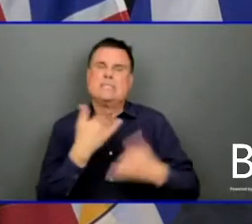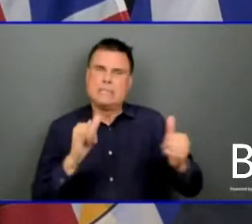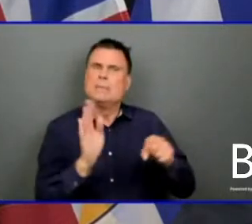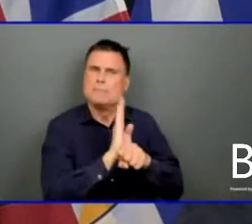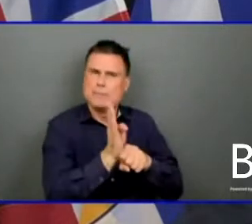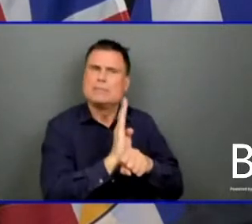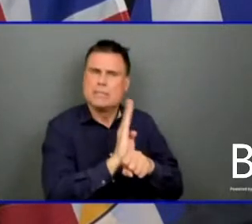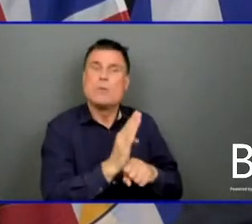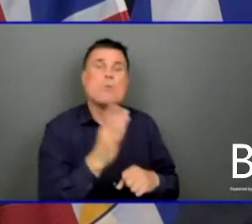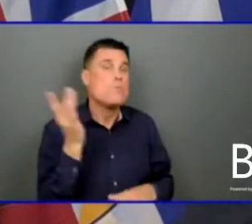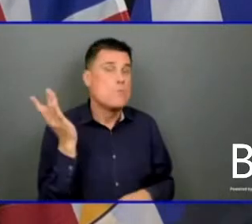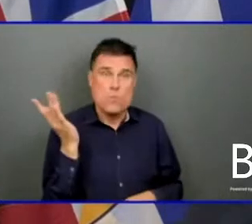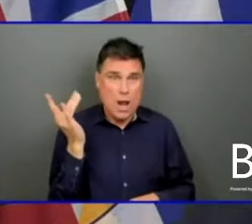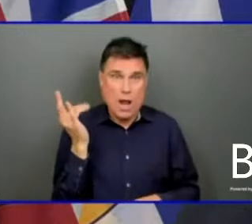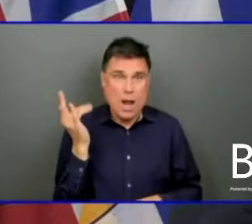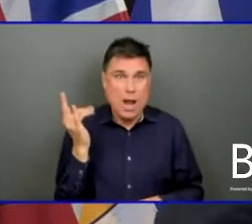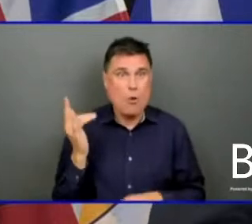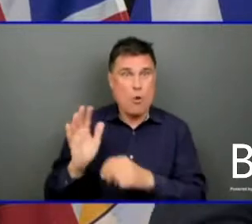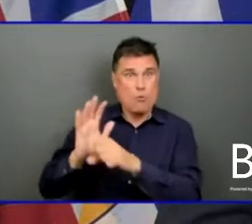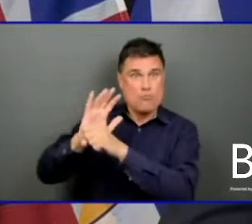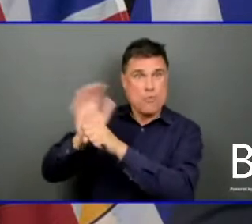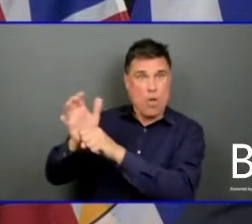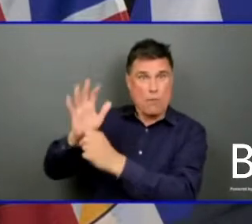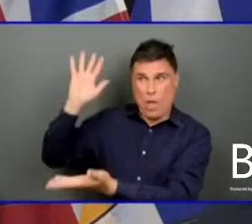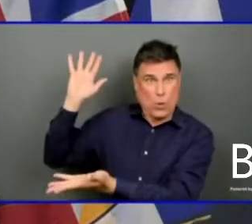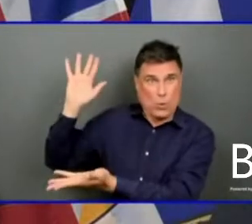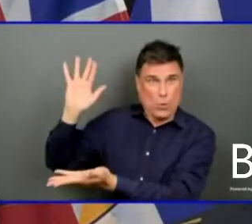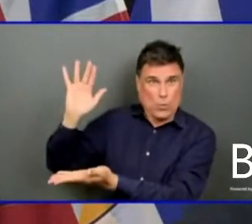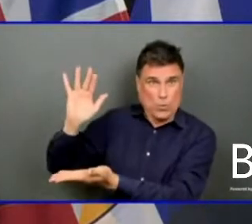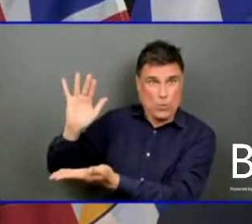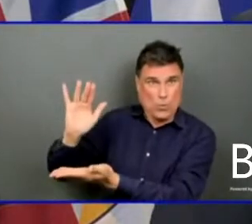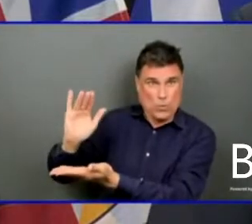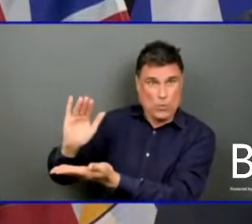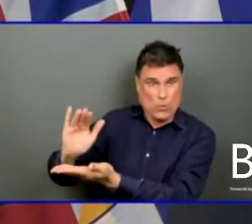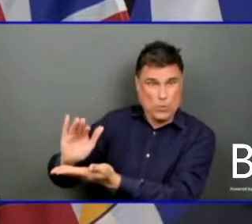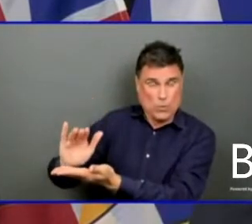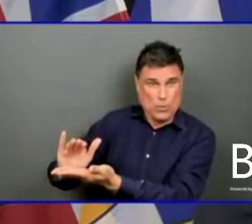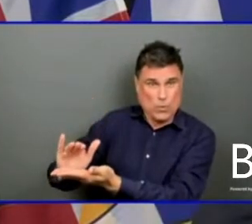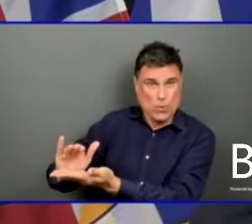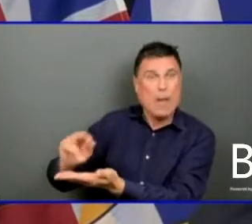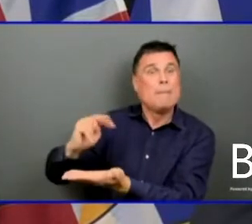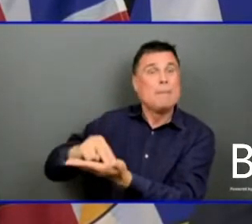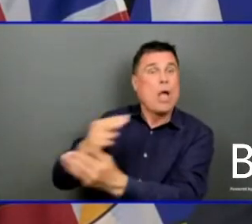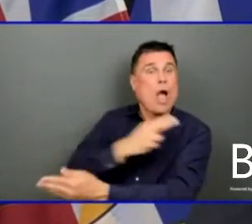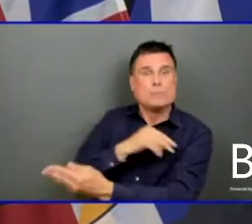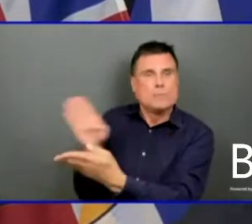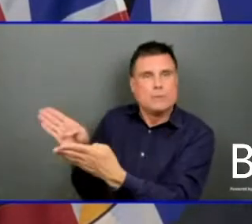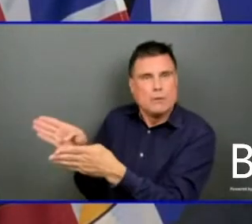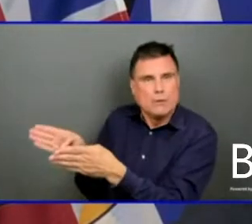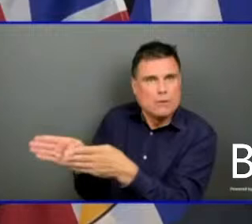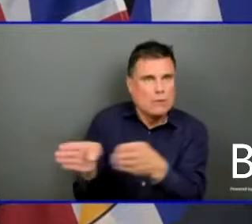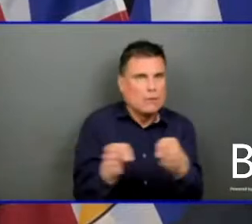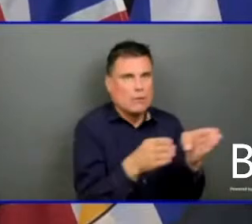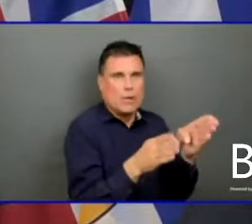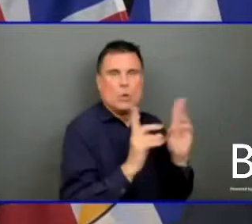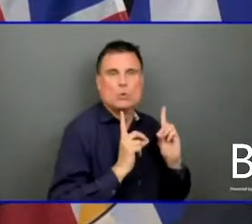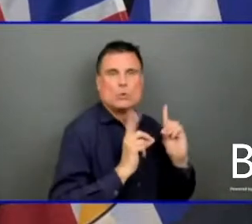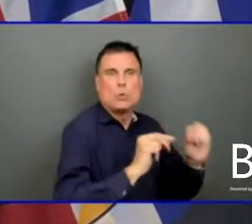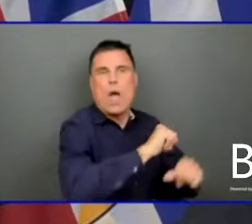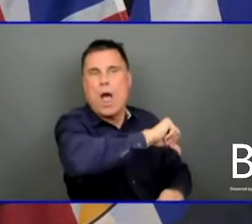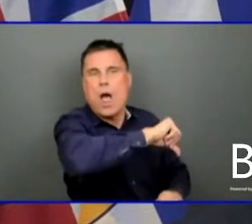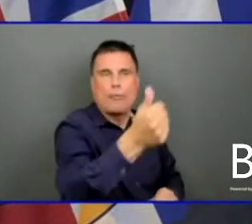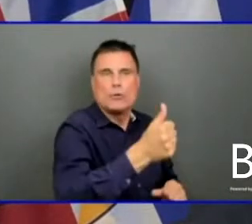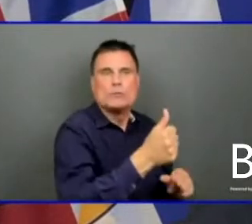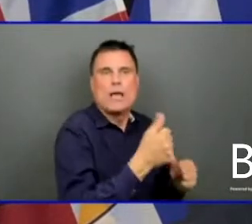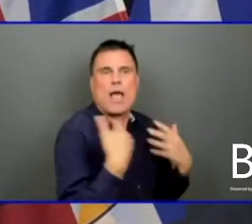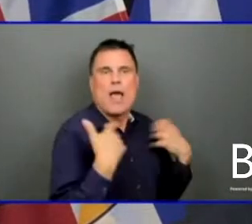呢。是马上已经从我们的医院的繁忙程度已经看得出来，已经